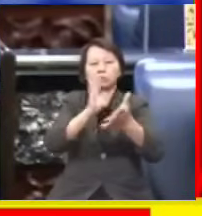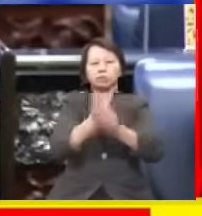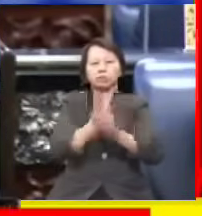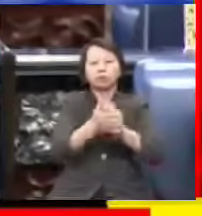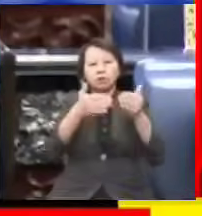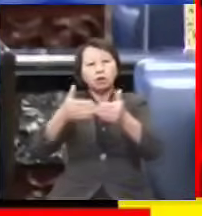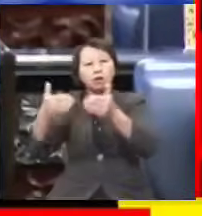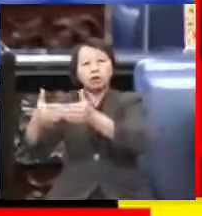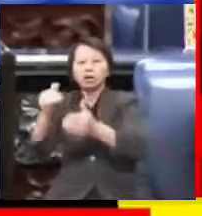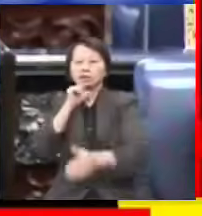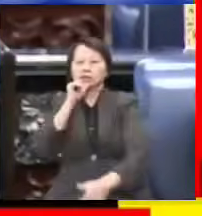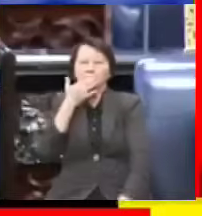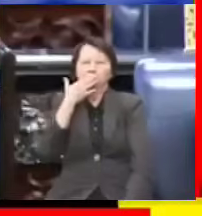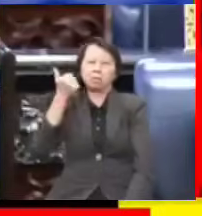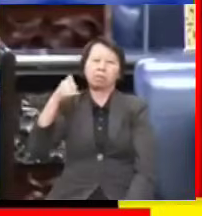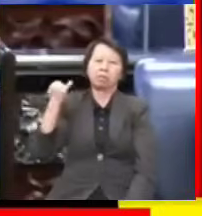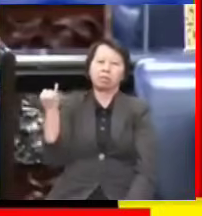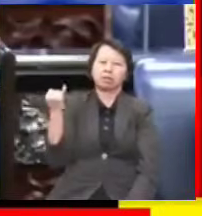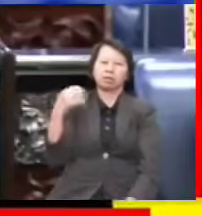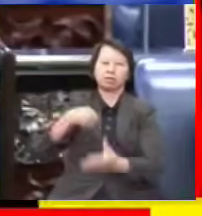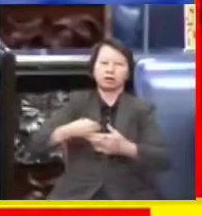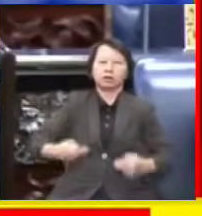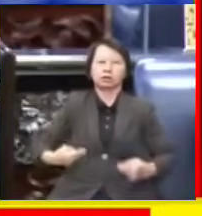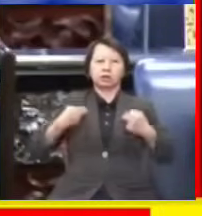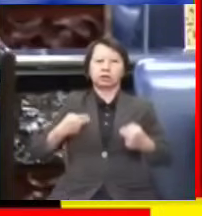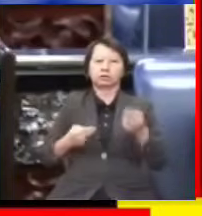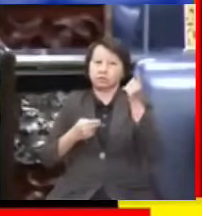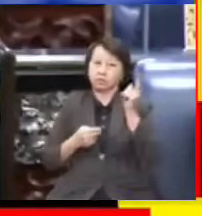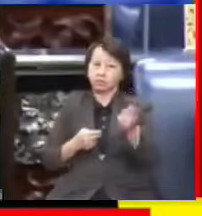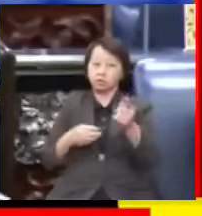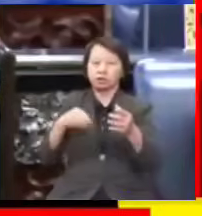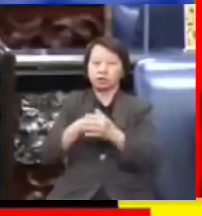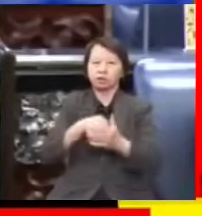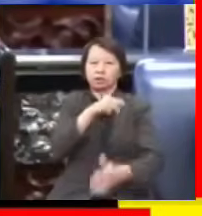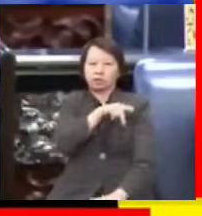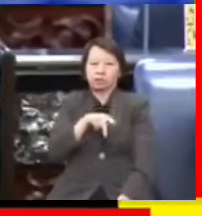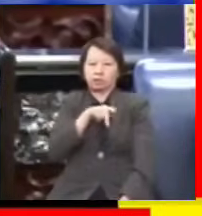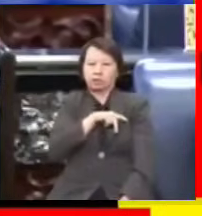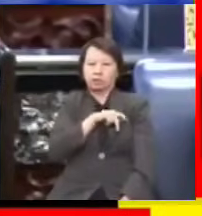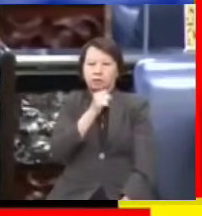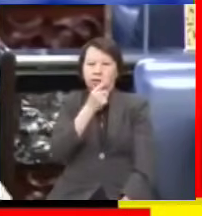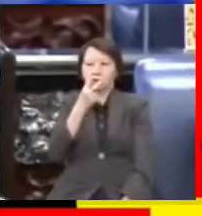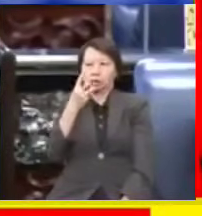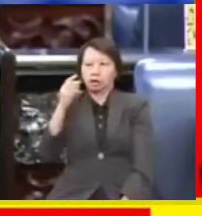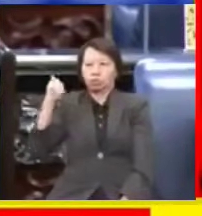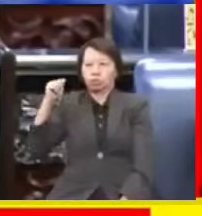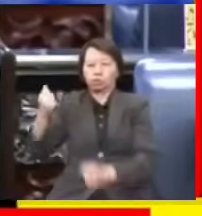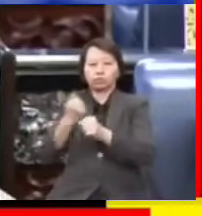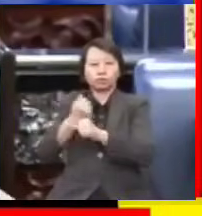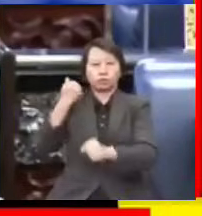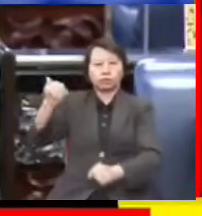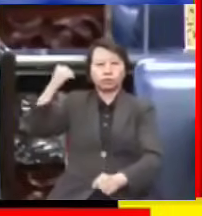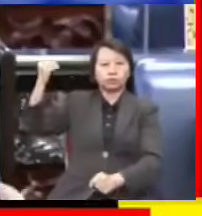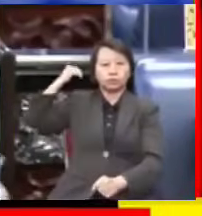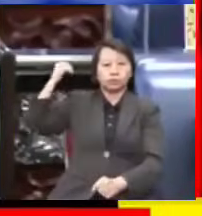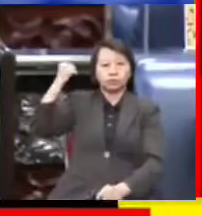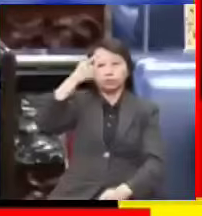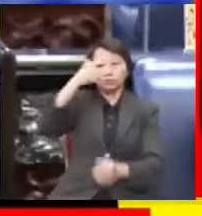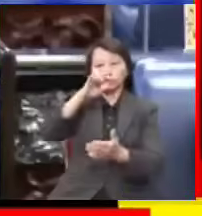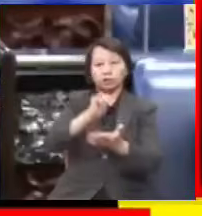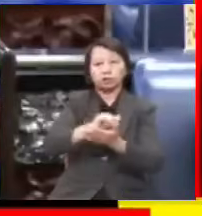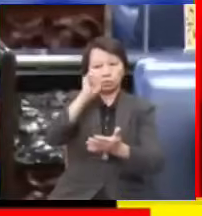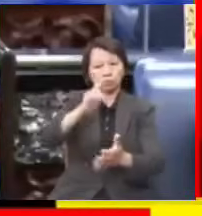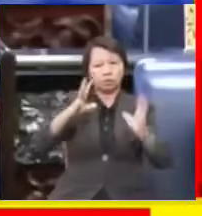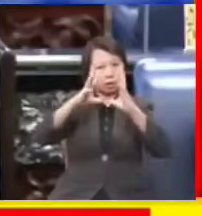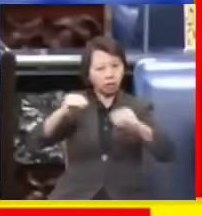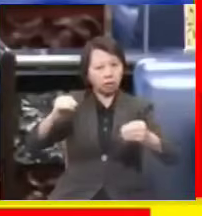episod yang tidak seronok di dalam hidup Yang Berhormat Tambun sendiri secara peribadi beberapa tahun, beberapa puluh tahun yang lepas. Kerana itulah ia perlu